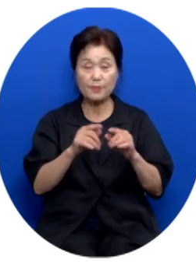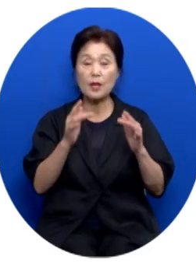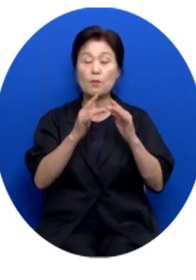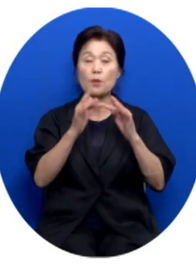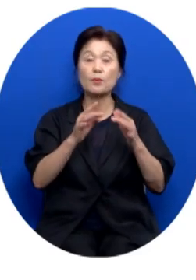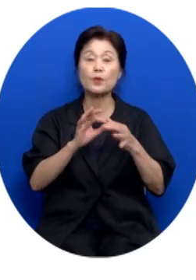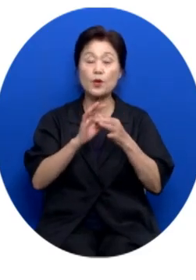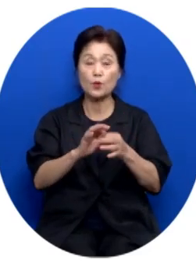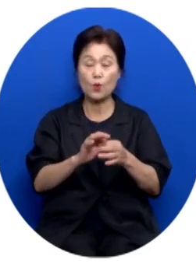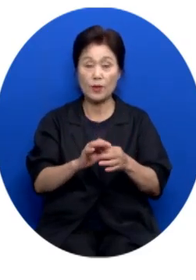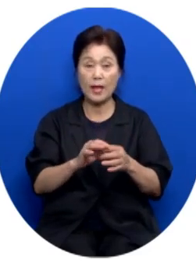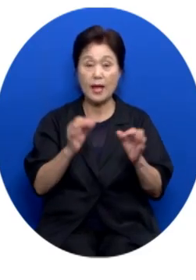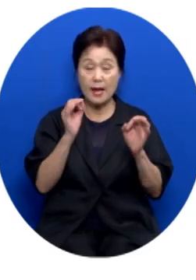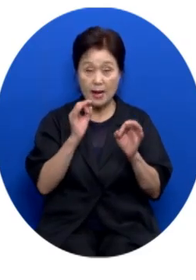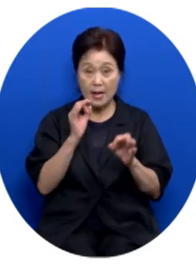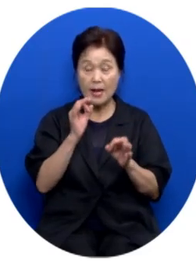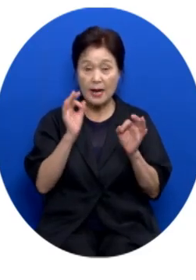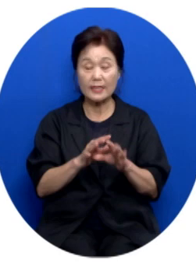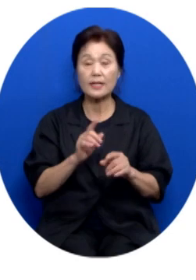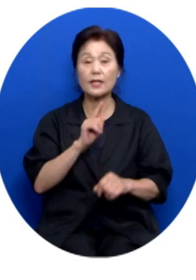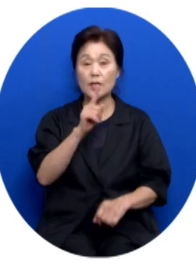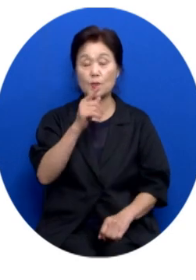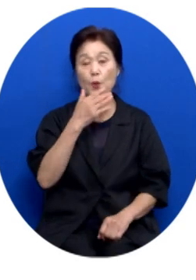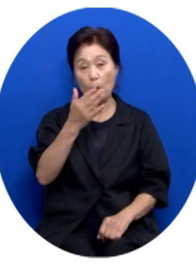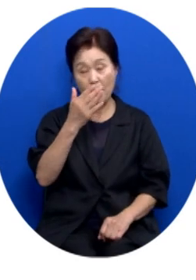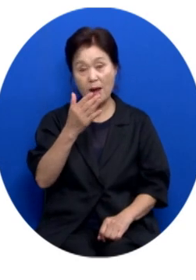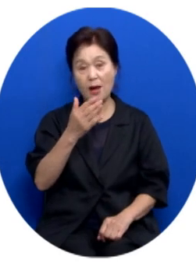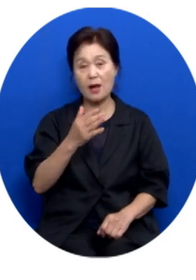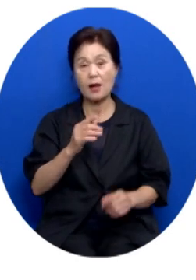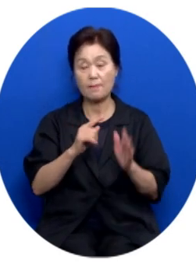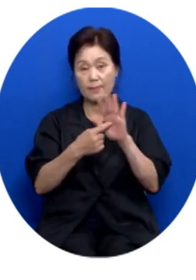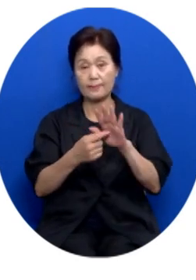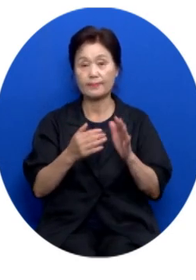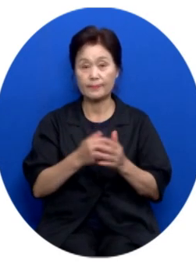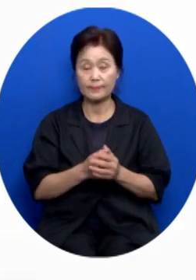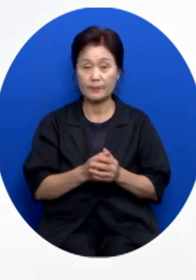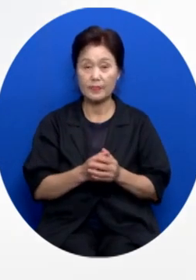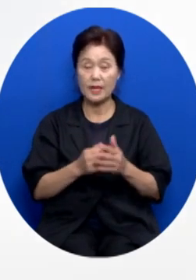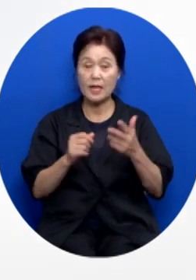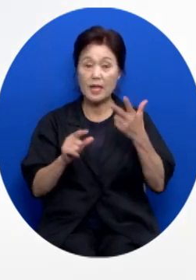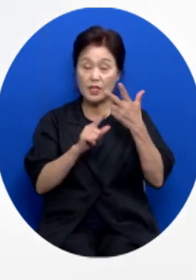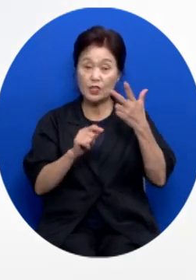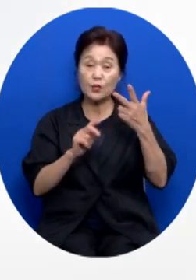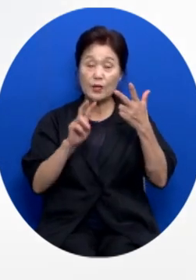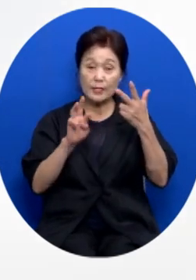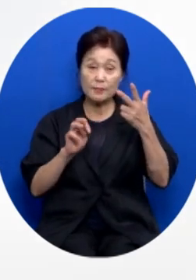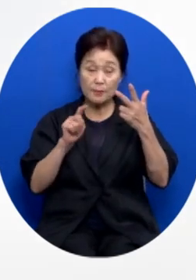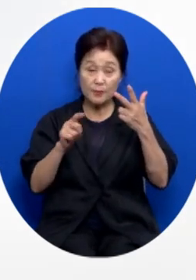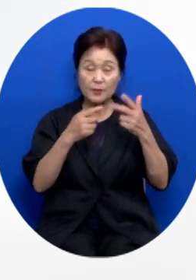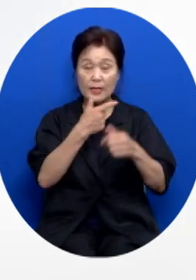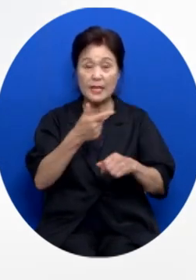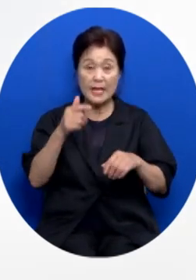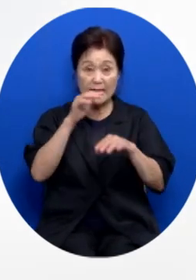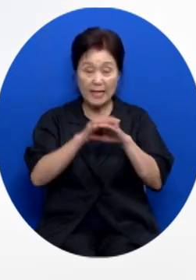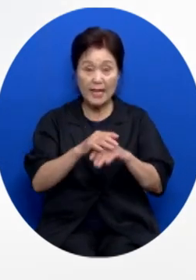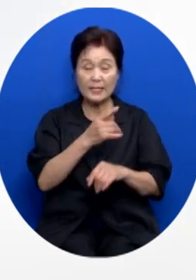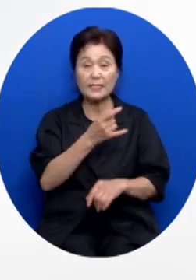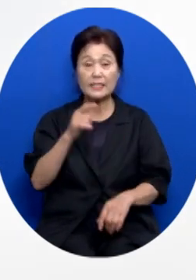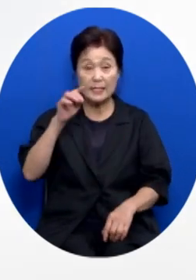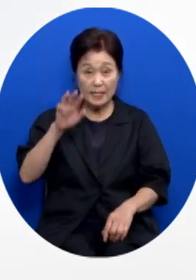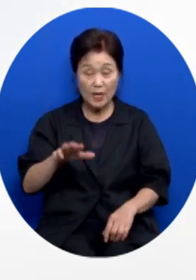이용자의 편의성을 개선할 방침입니다. 국토부는 7월 31일부터 대전광역시와